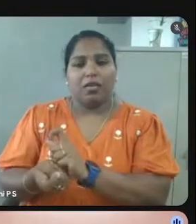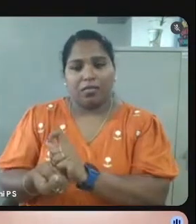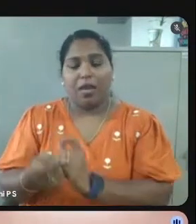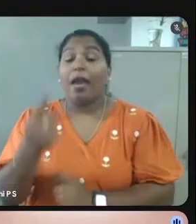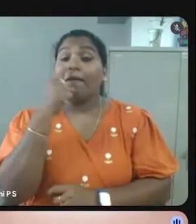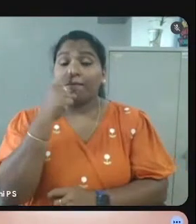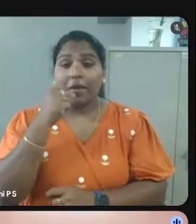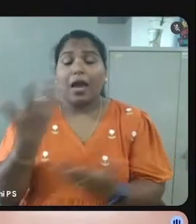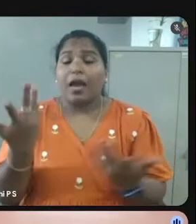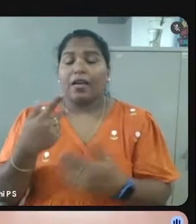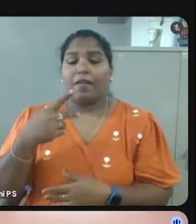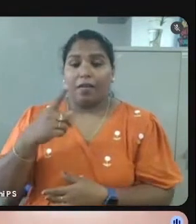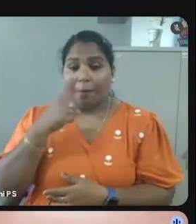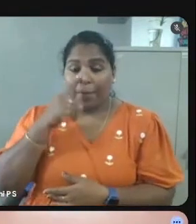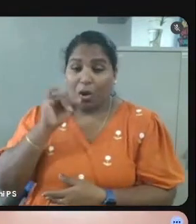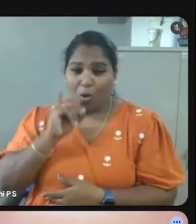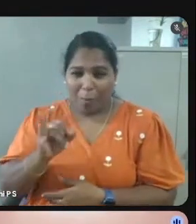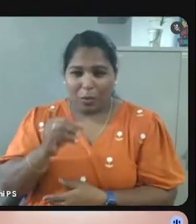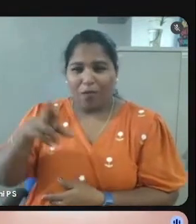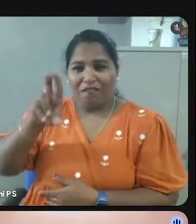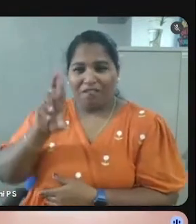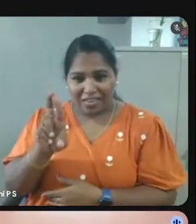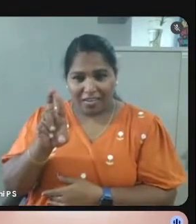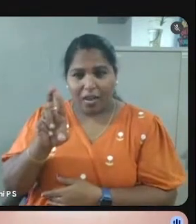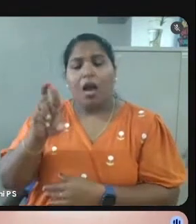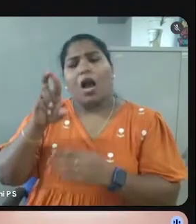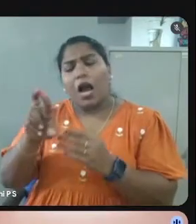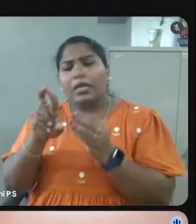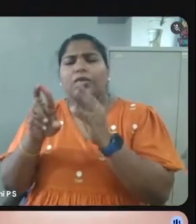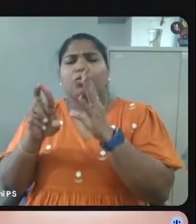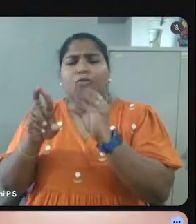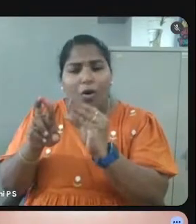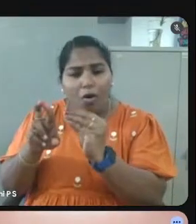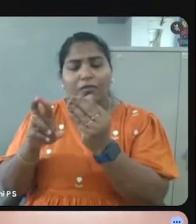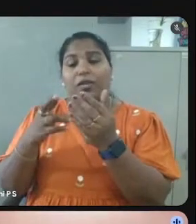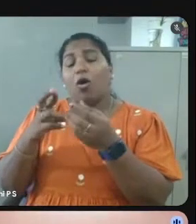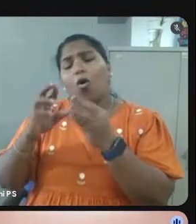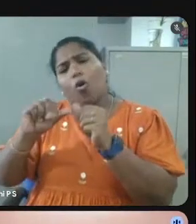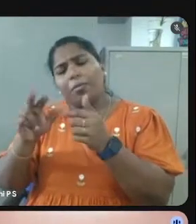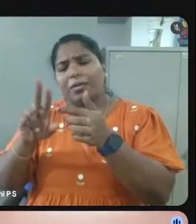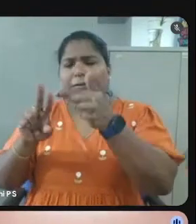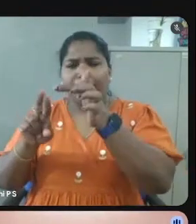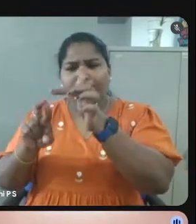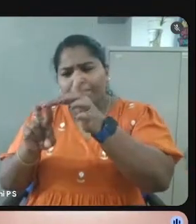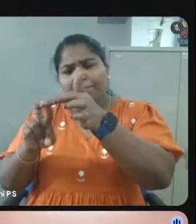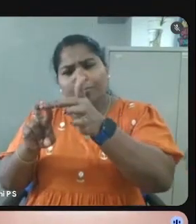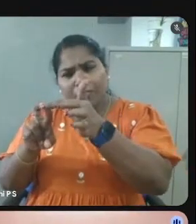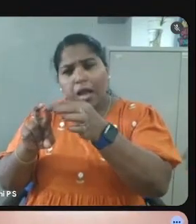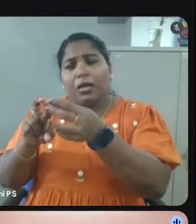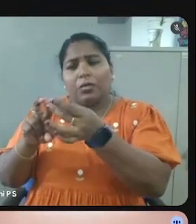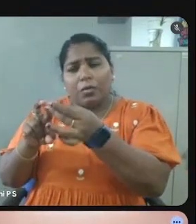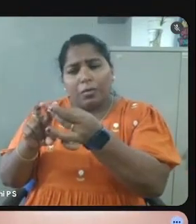ഫീമെയിൽസ് വജൈനൽ വാൾ മോയ്സ്റ്റ് ആകും. പിന്നെ ക്ലൈറ്റോറിയസിൽ ഒരു ലൂബ്രിക്കേഷൻ ആകും. ആ പാർട്ട് കുറച്ച് ചുരുങ്ങി